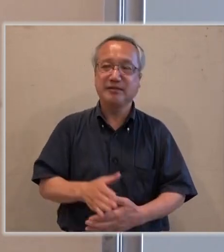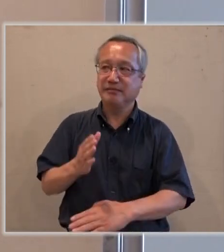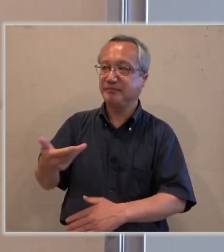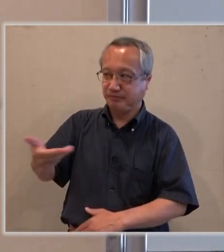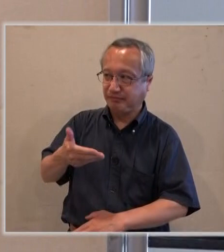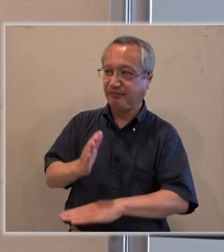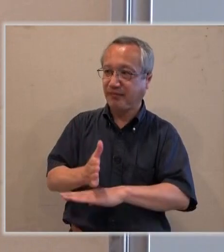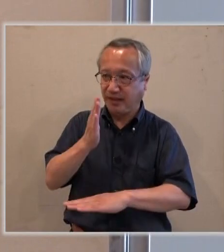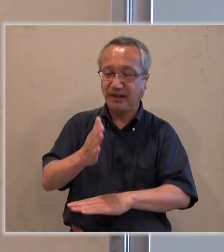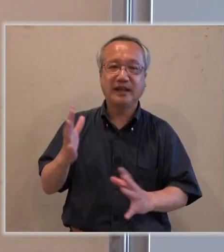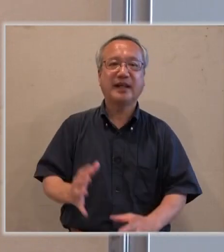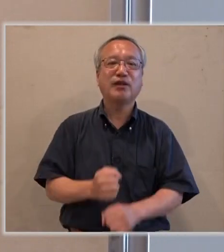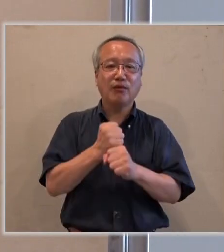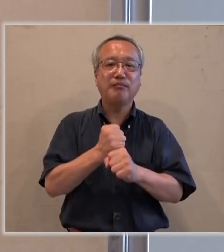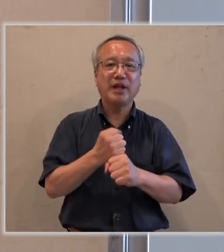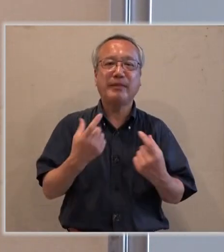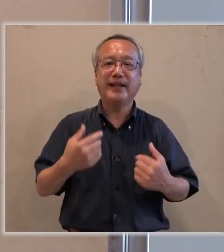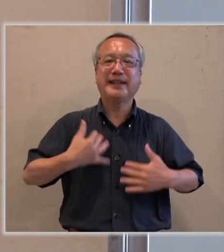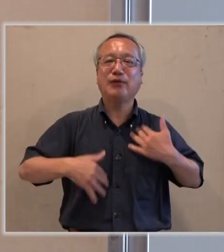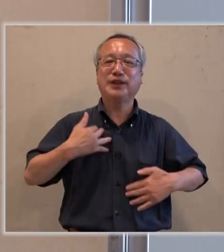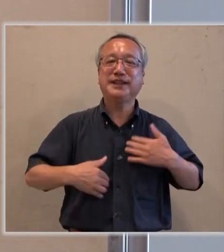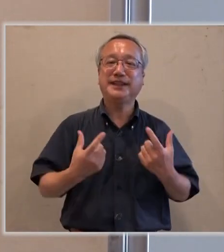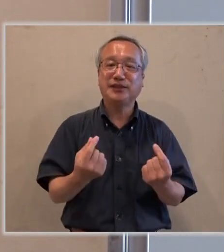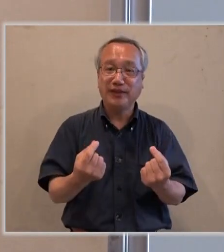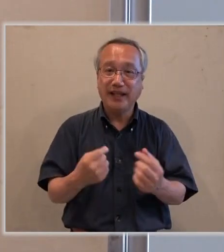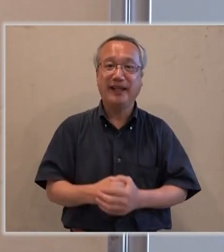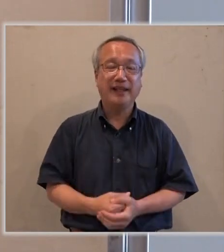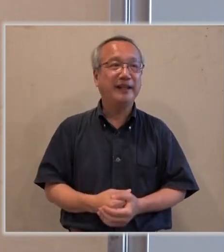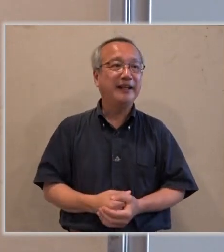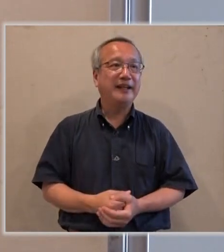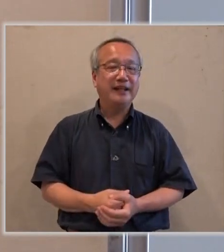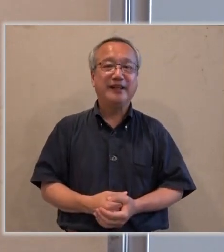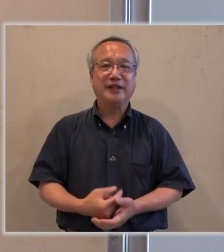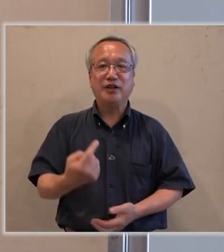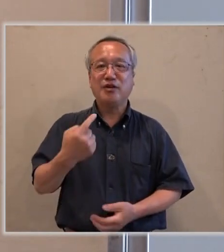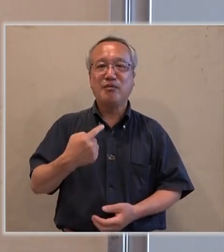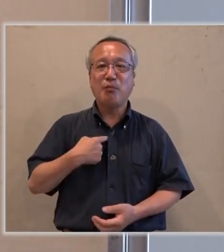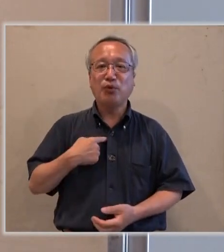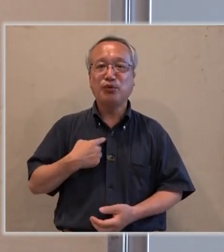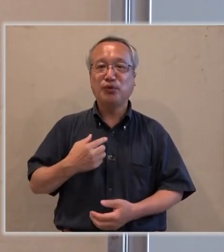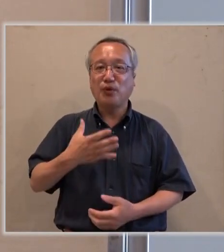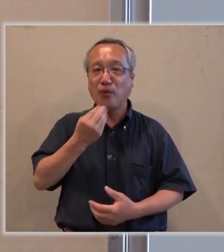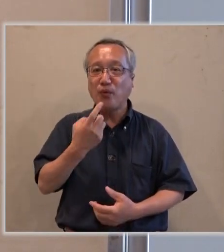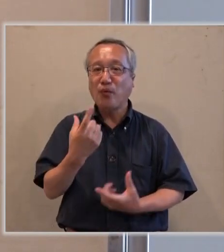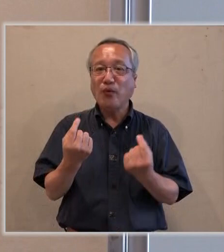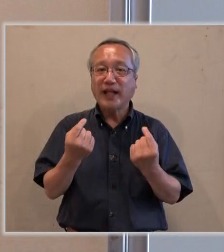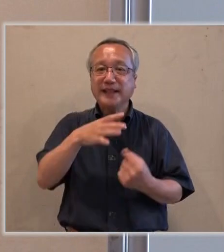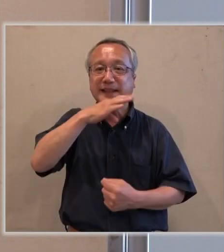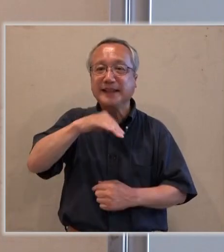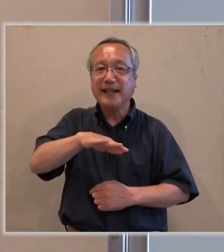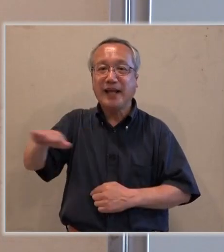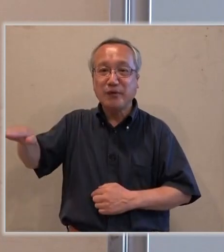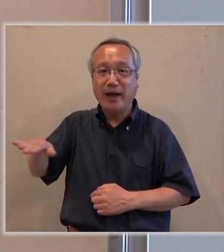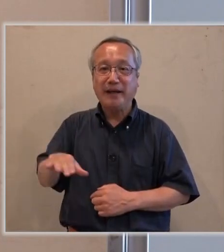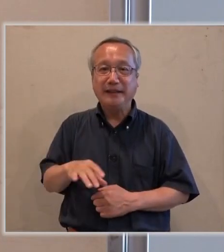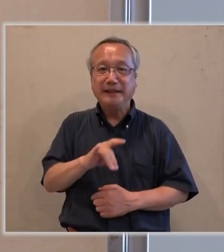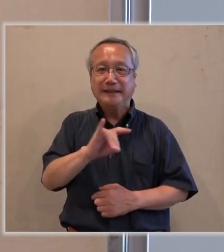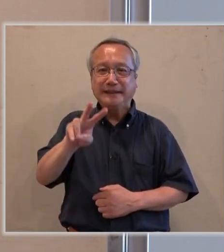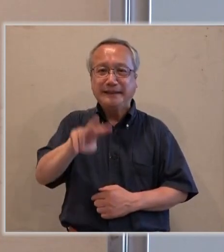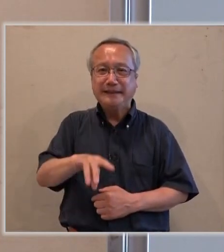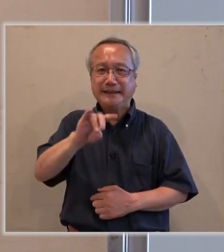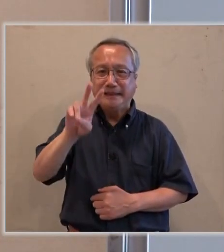論もうやっぱ楽しいですよね、うん、僕らの世代はギリギリテレビを見てる世代